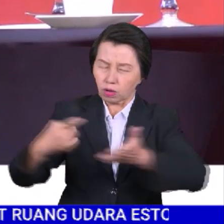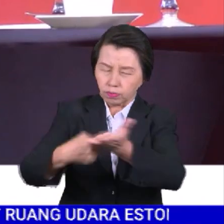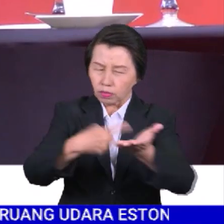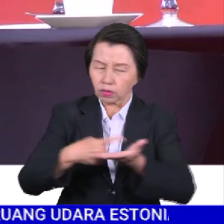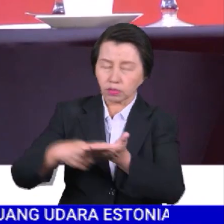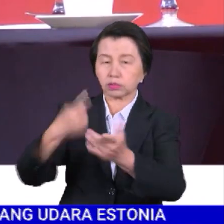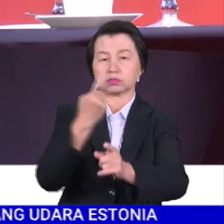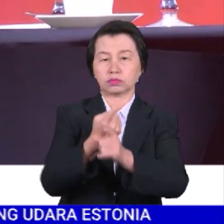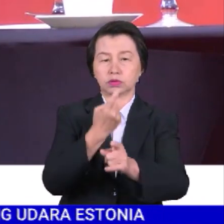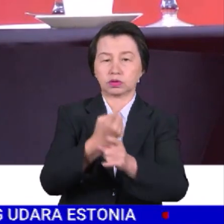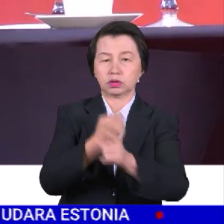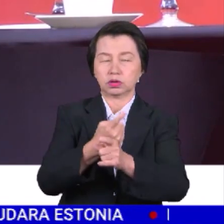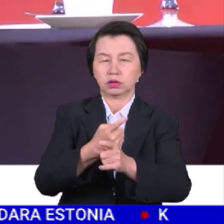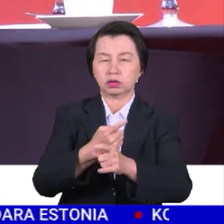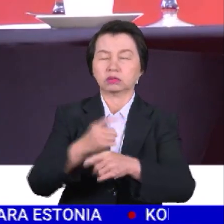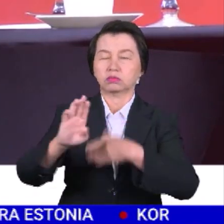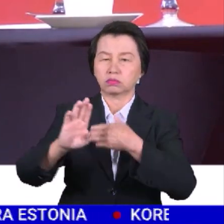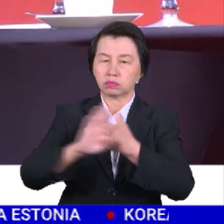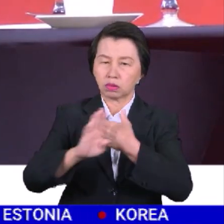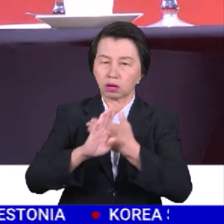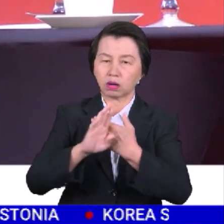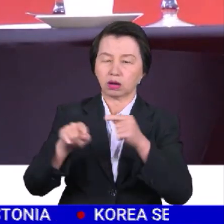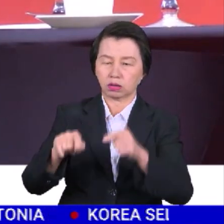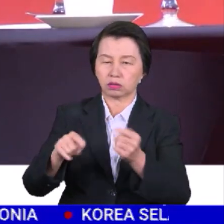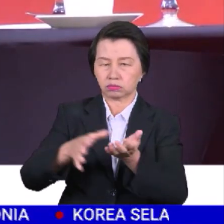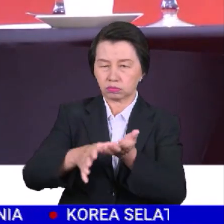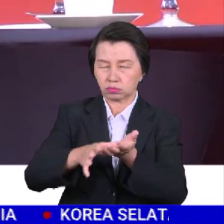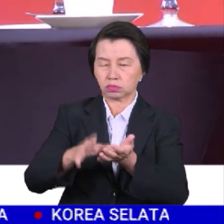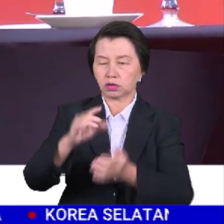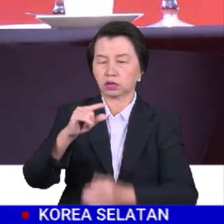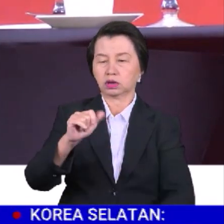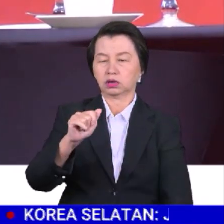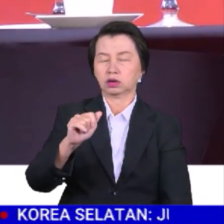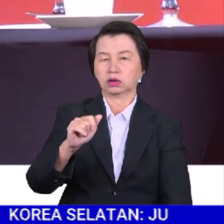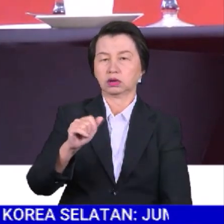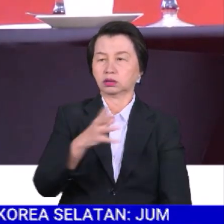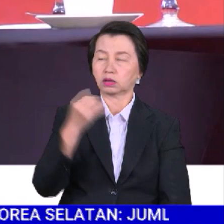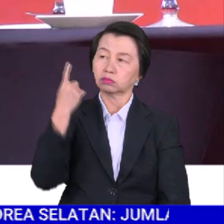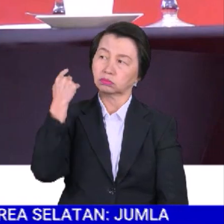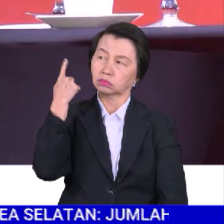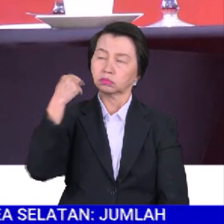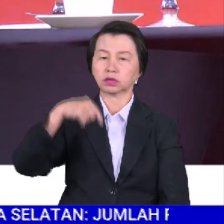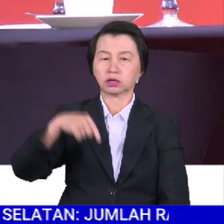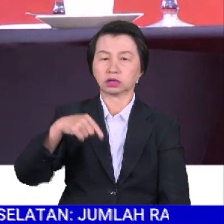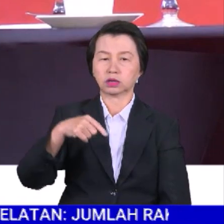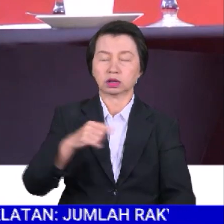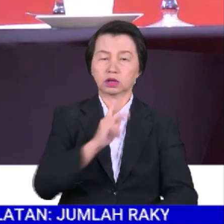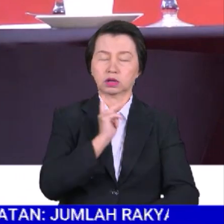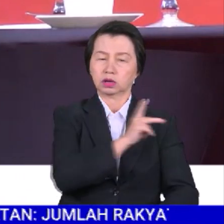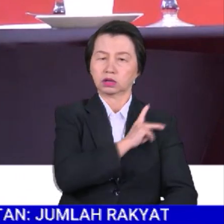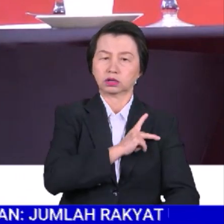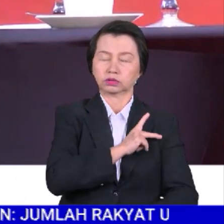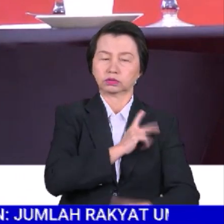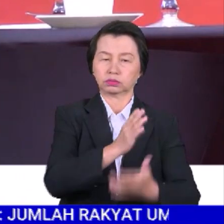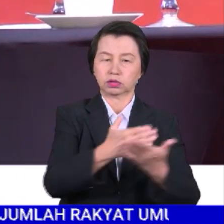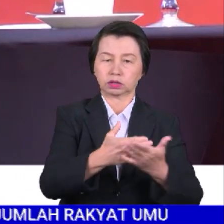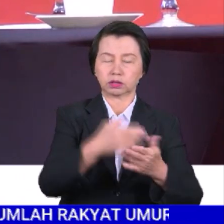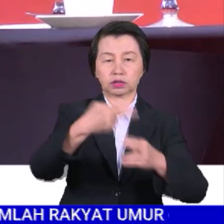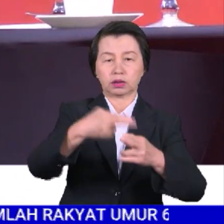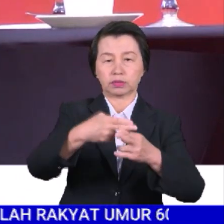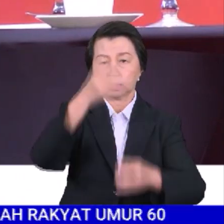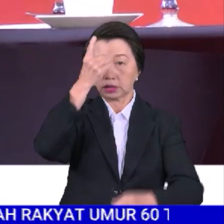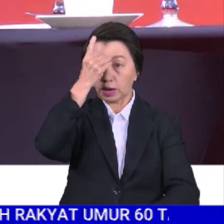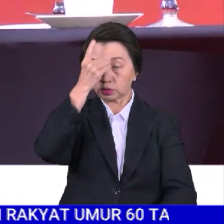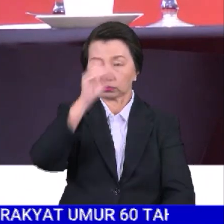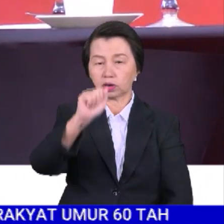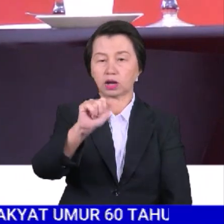bincang betul-betul implikasi dia. Dan baru-baru ini ketua bahagian narkotik itu Datuk Ayub Khan.